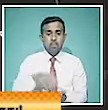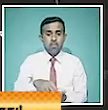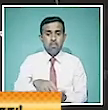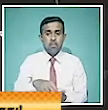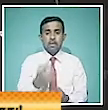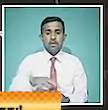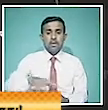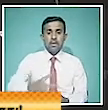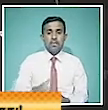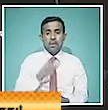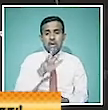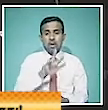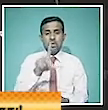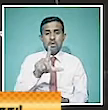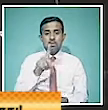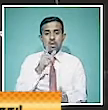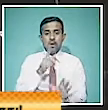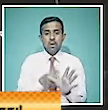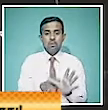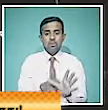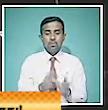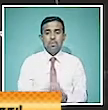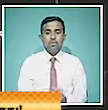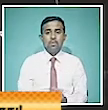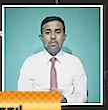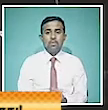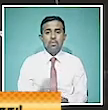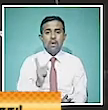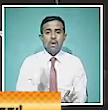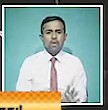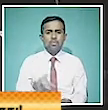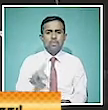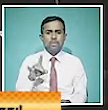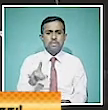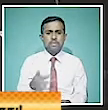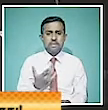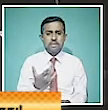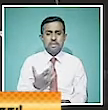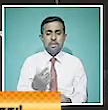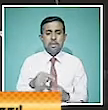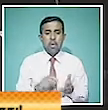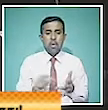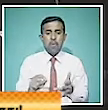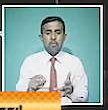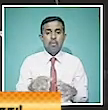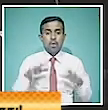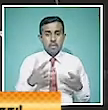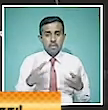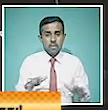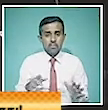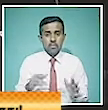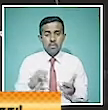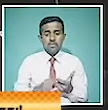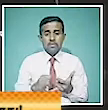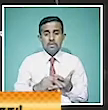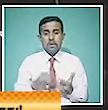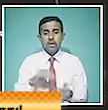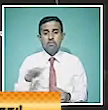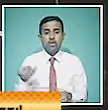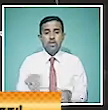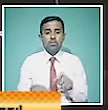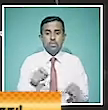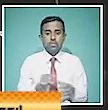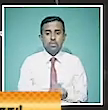1897 சுமார் 100 ஆண்டுகள் உள்ளூராட்சி சபையை சாய்ந்தமருது மக்கள் வைத்திருந்தார்கள், 100 ஆண்டு. ஆனால் இப்படி